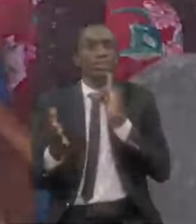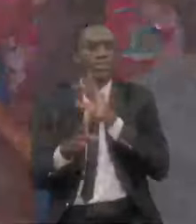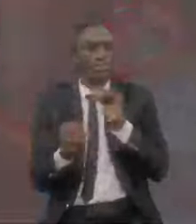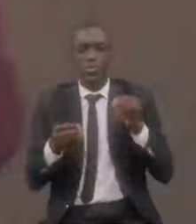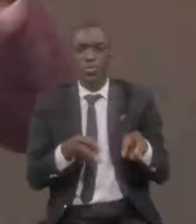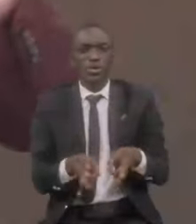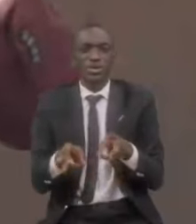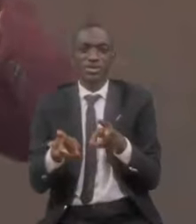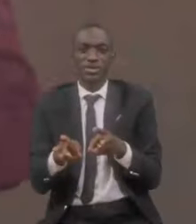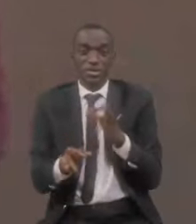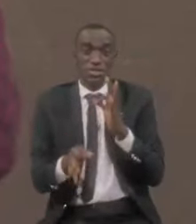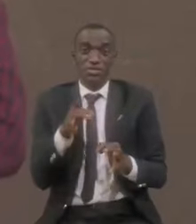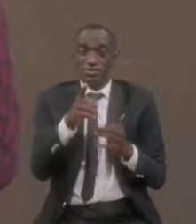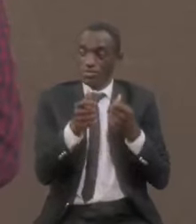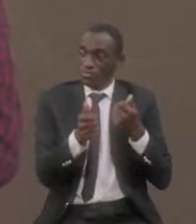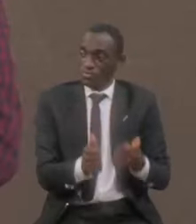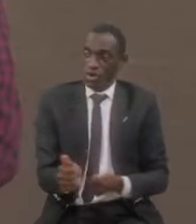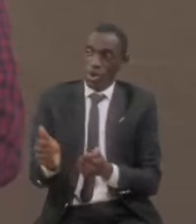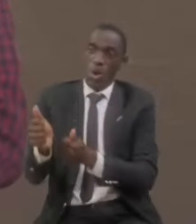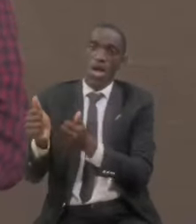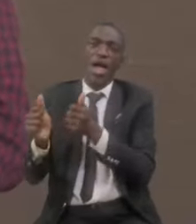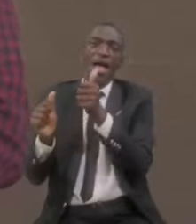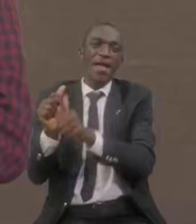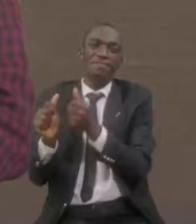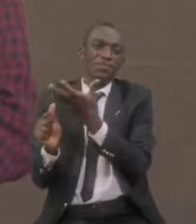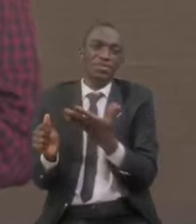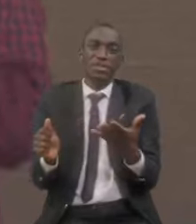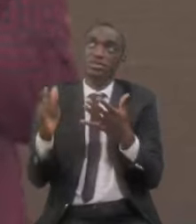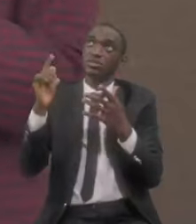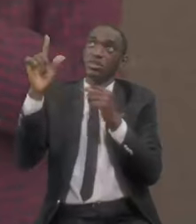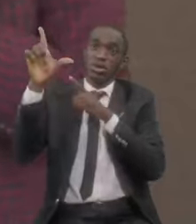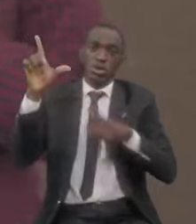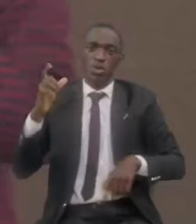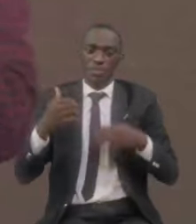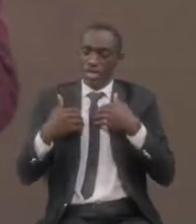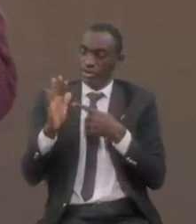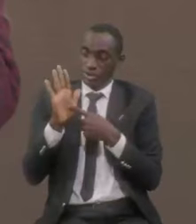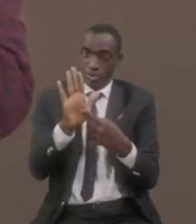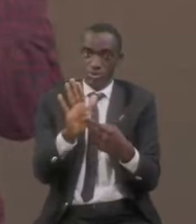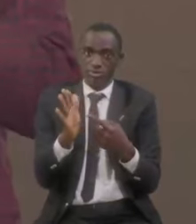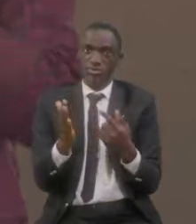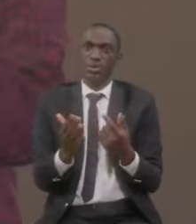Ce n'est pas possible de suivre tout ce que le Seigneur t'a révélé,